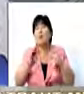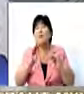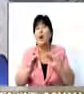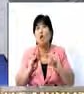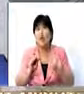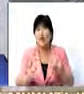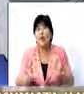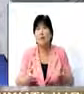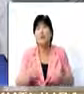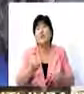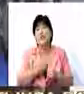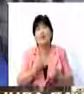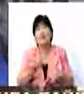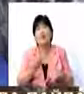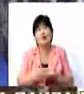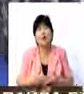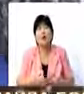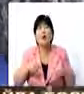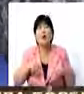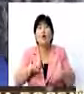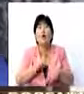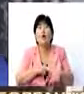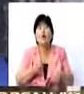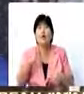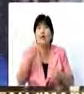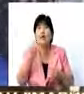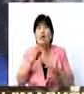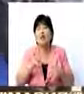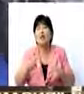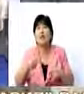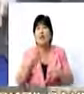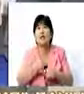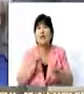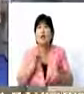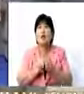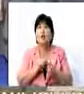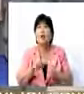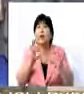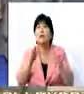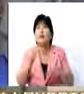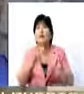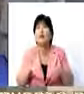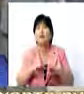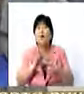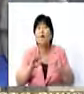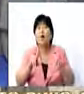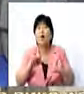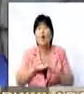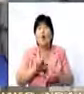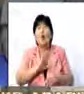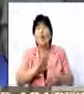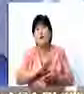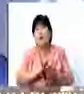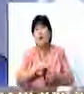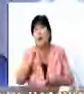жабдықтап жасап отырмыз. Құқық қорғаушылар жеке балабақша жетекшілерімен кездесу барысында заң талаптарын түсіндіріп, ол орындалмаған